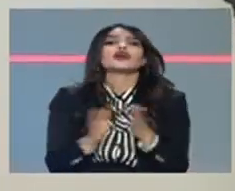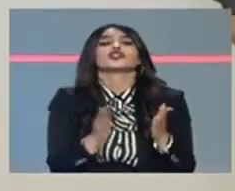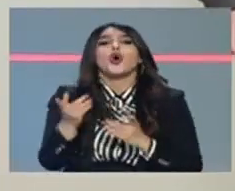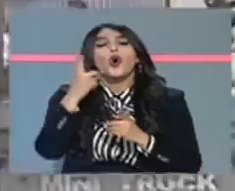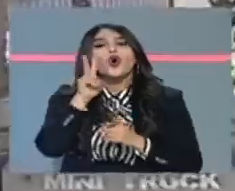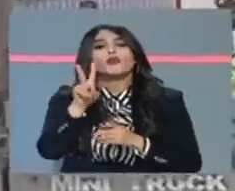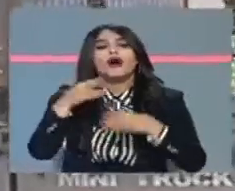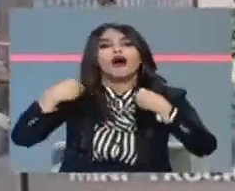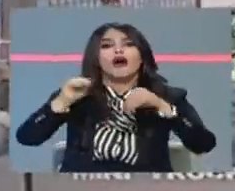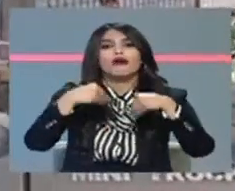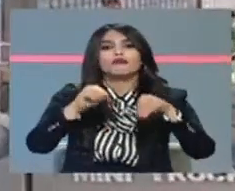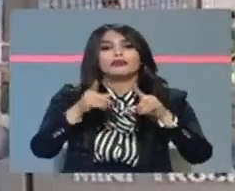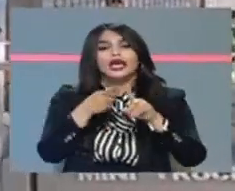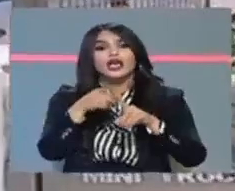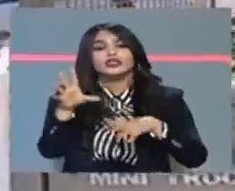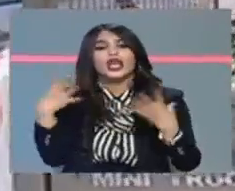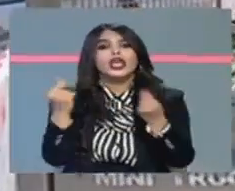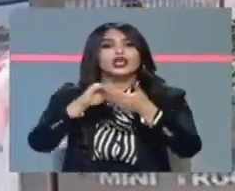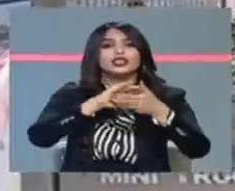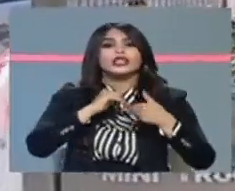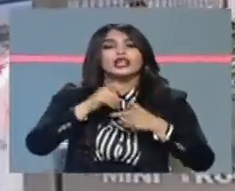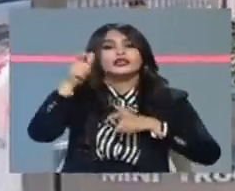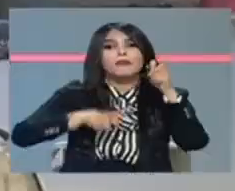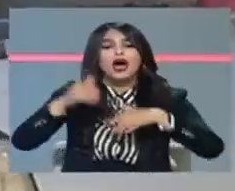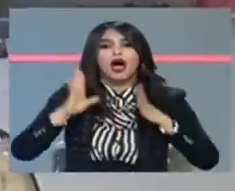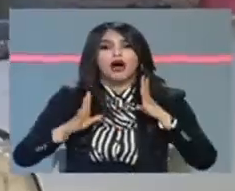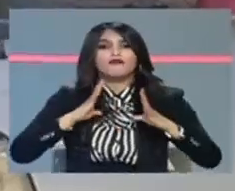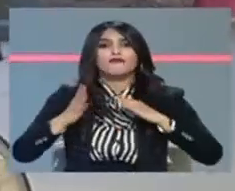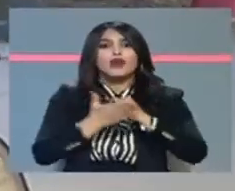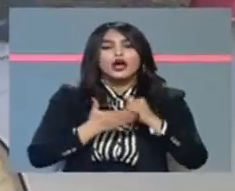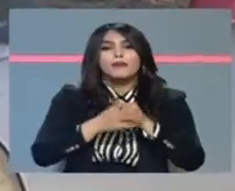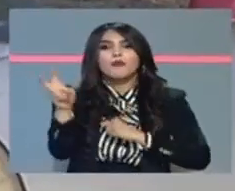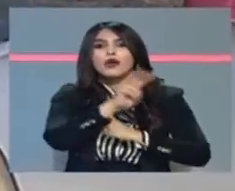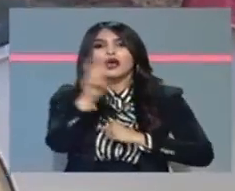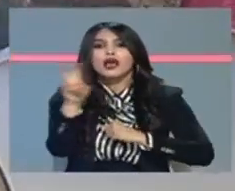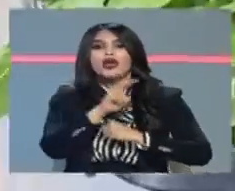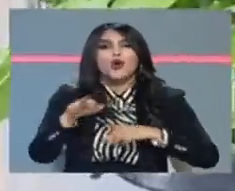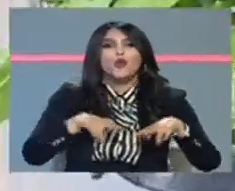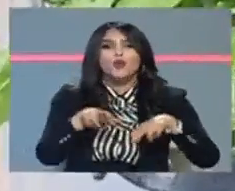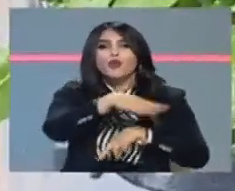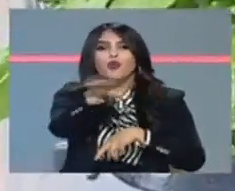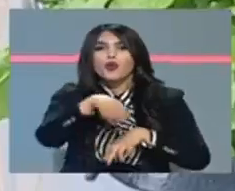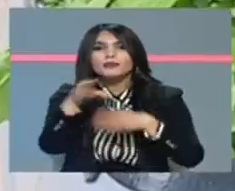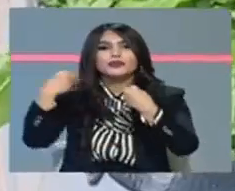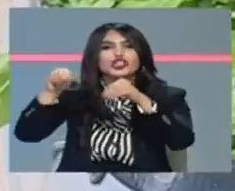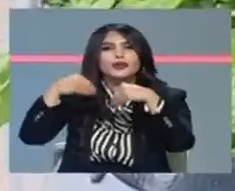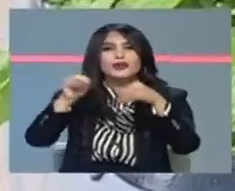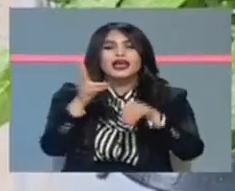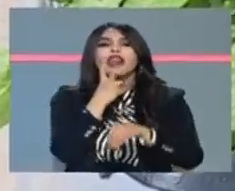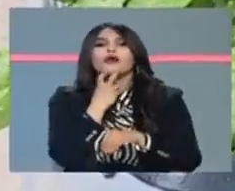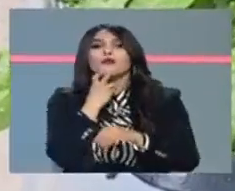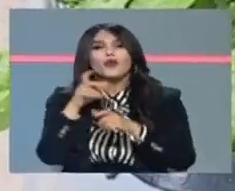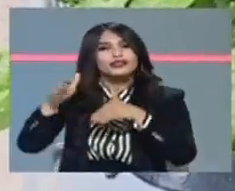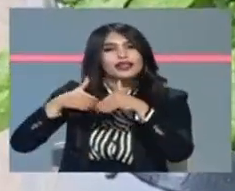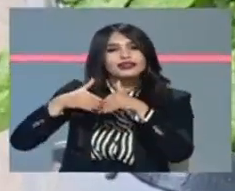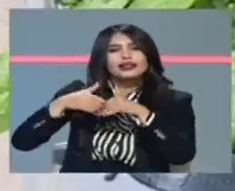البيع القارة تم التنسيق مع فلاحين متطوعين للتنقل بين مختلف الأحياء لبيع منتجاتهم وتقريبها